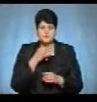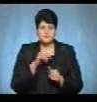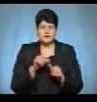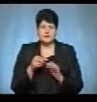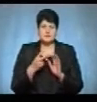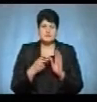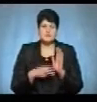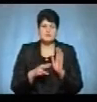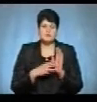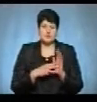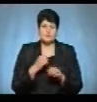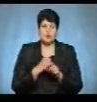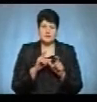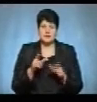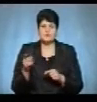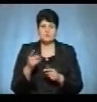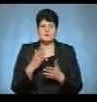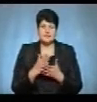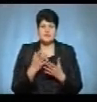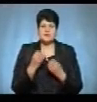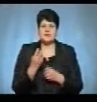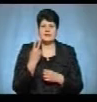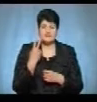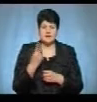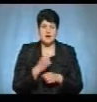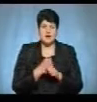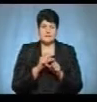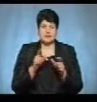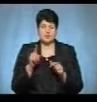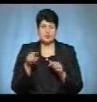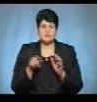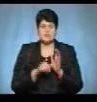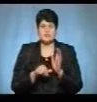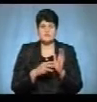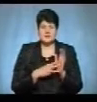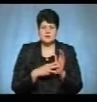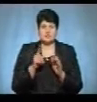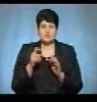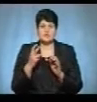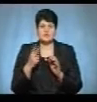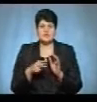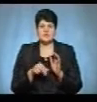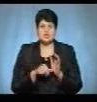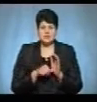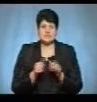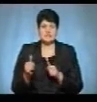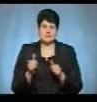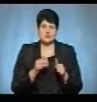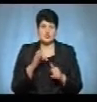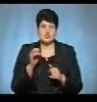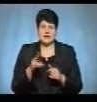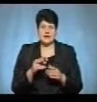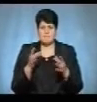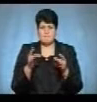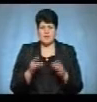78-ї аптеки, у Тернополі є ще дві комунальні аптеки номер 168 та 126, які забезпечують соціальними